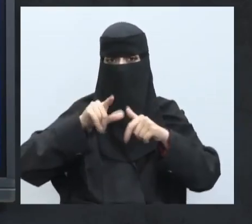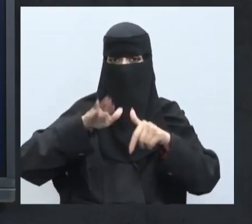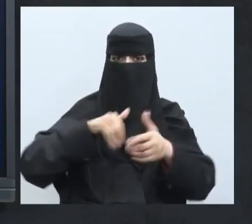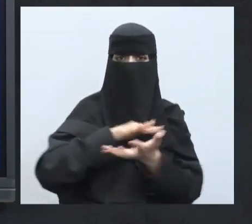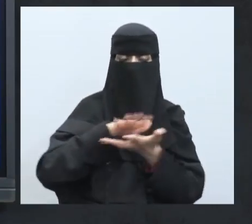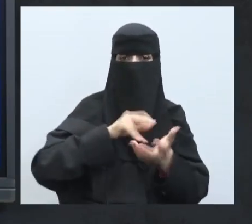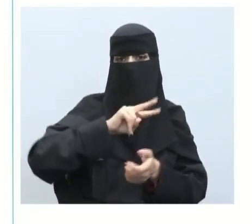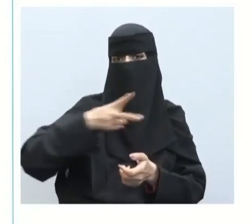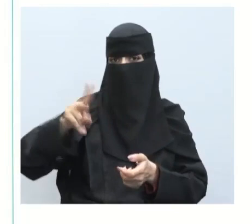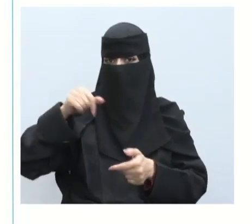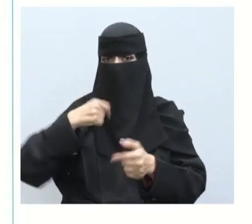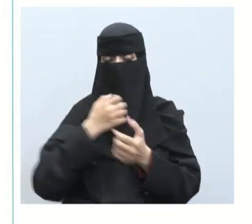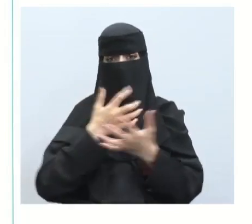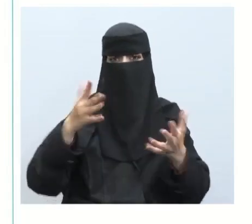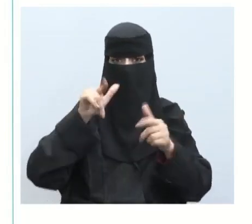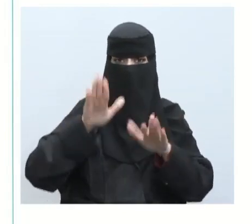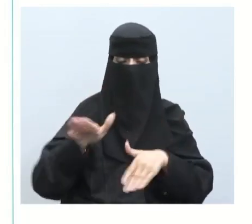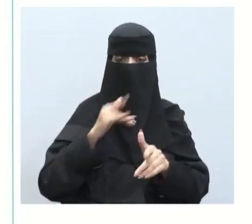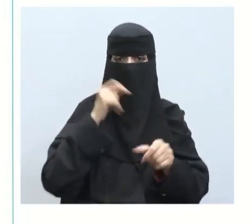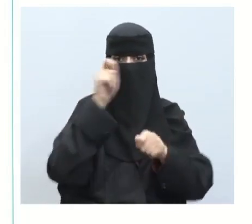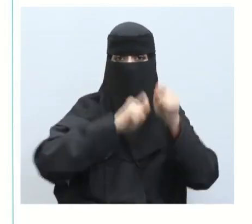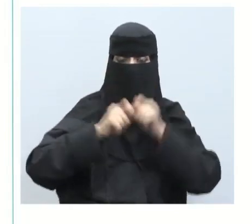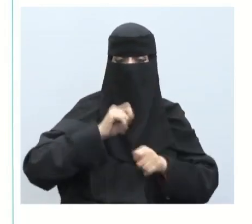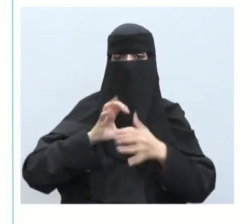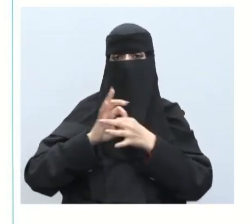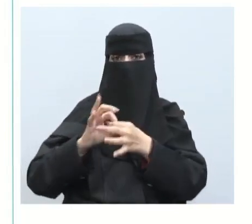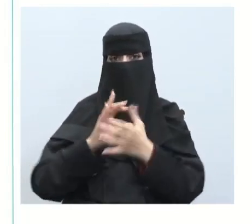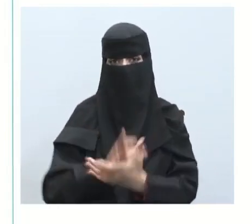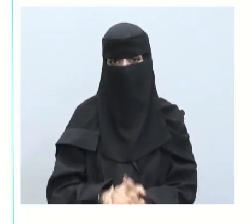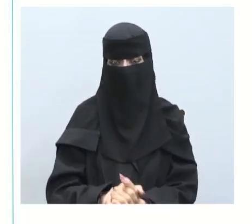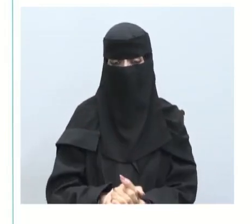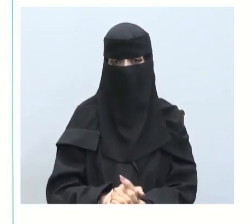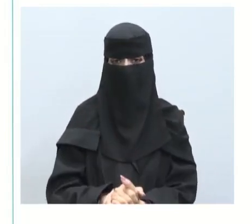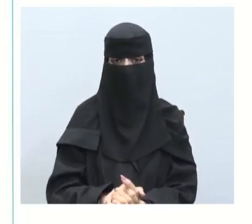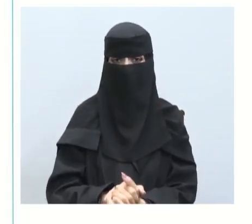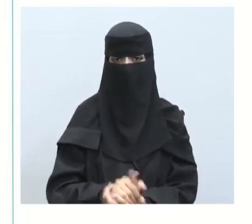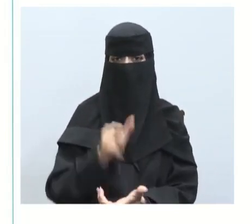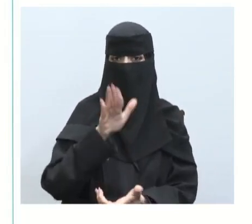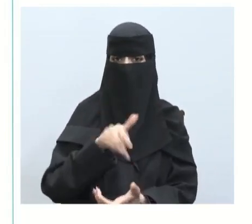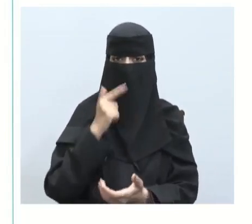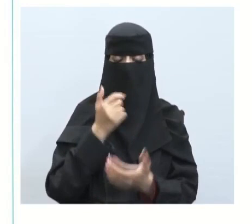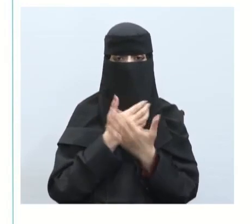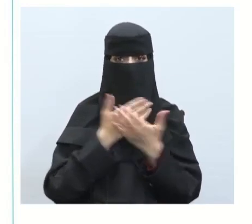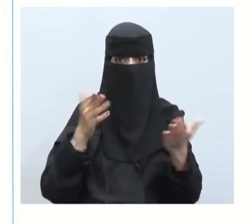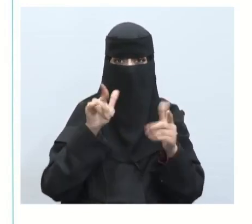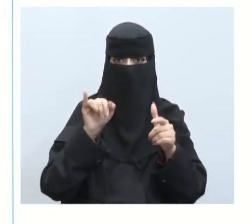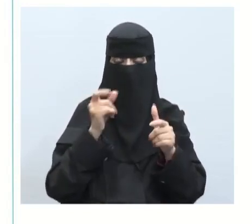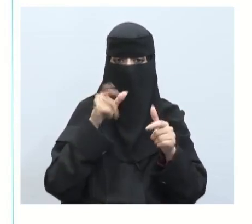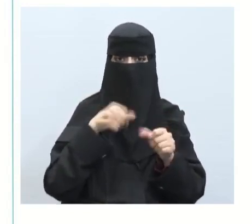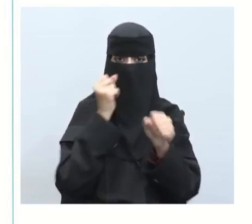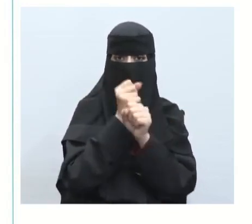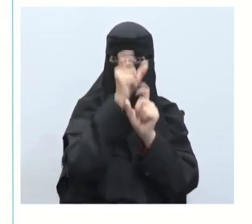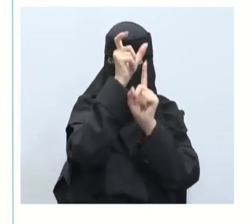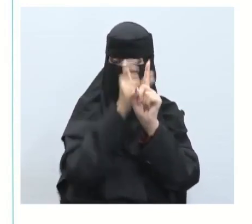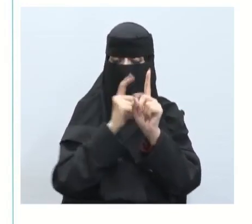مشكلات متعدده وكثيره في عمليه التواصل نرى كثير من الموظفين لا